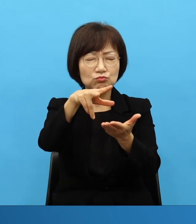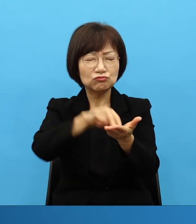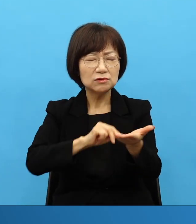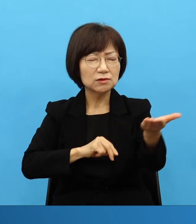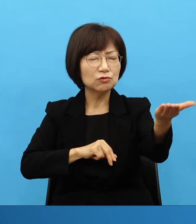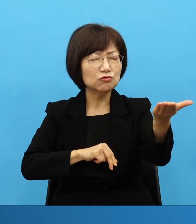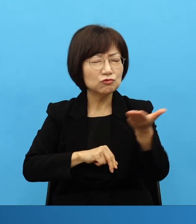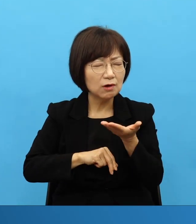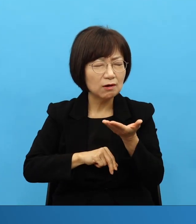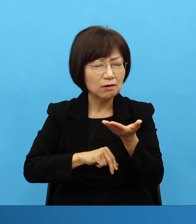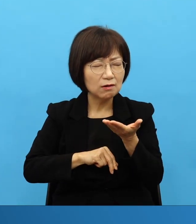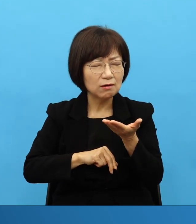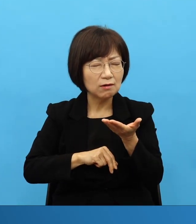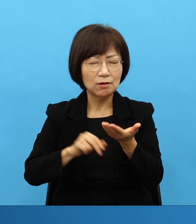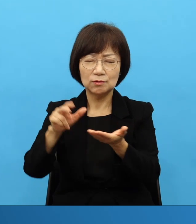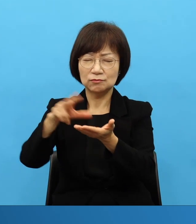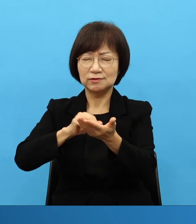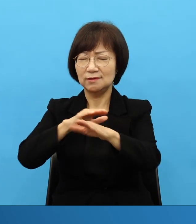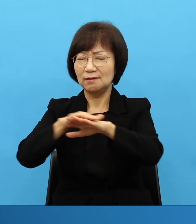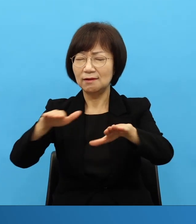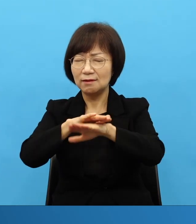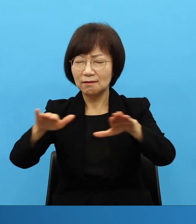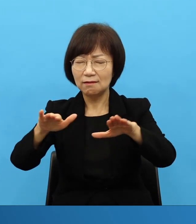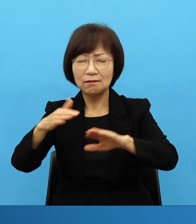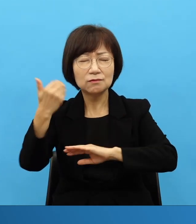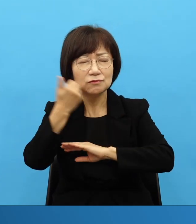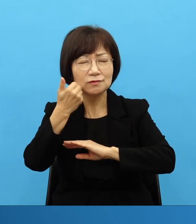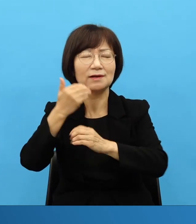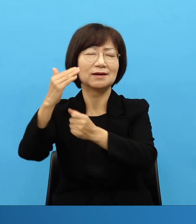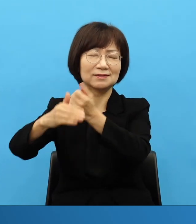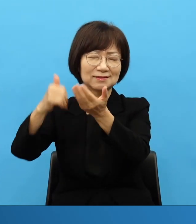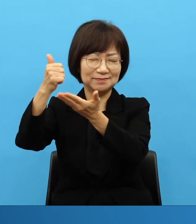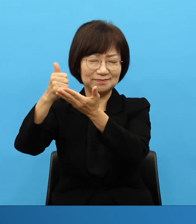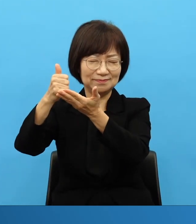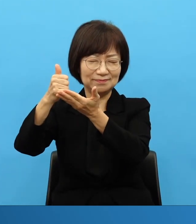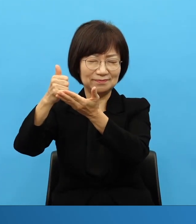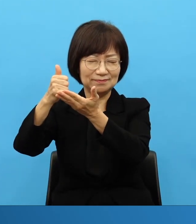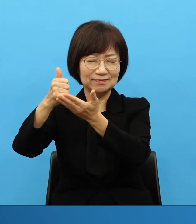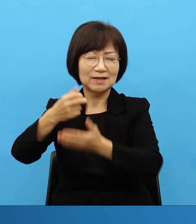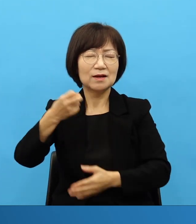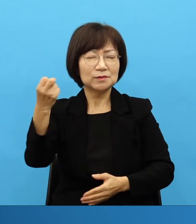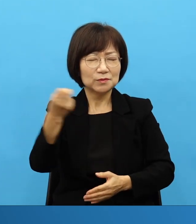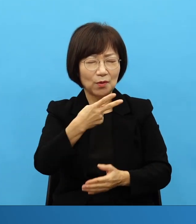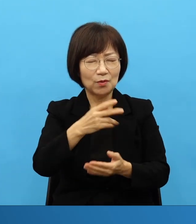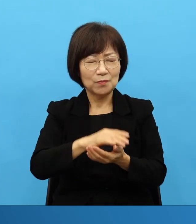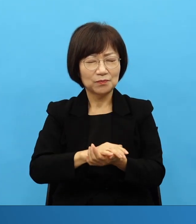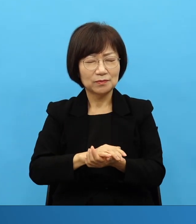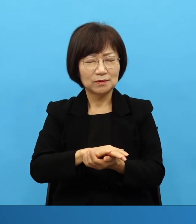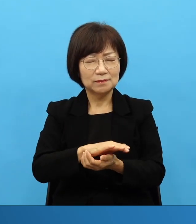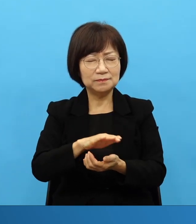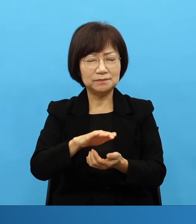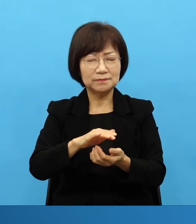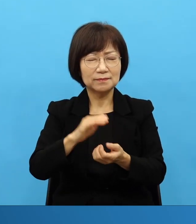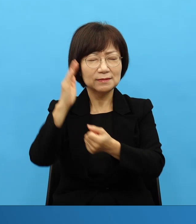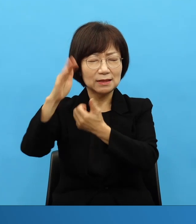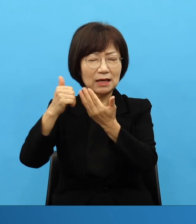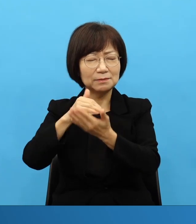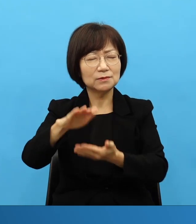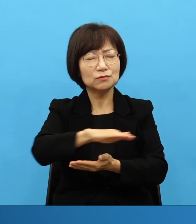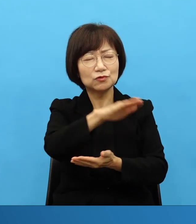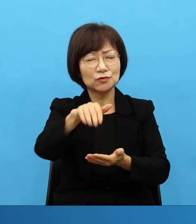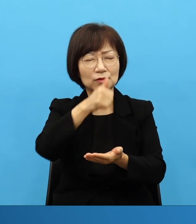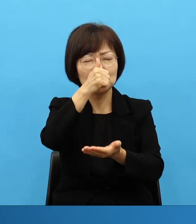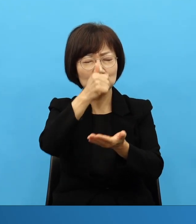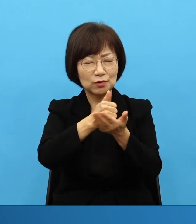주신 이도 해결하신 이도 하나님이신데 제 삶 또한 하나님의 주권 속에 있음을 알게 하신 것